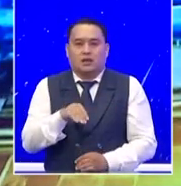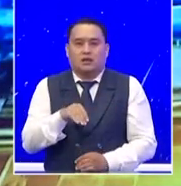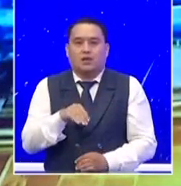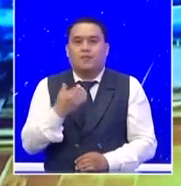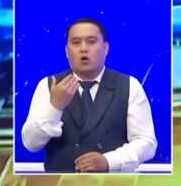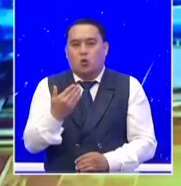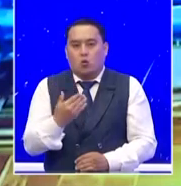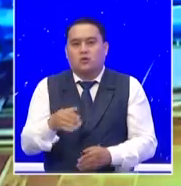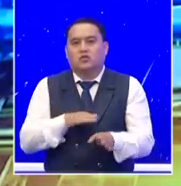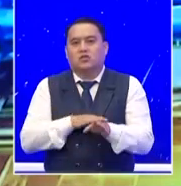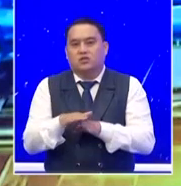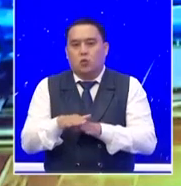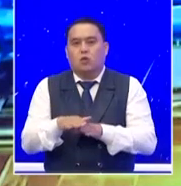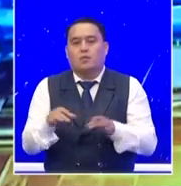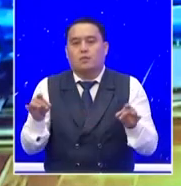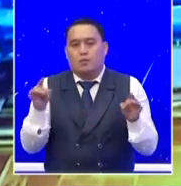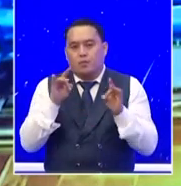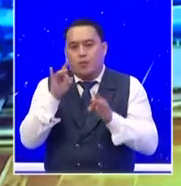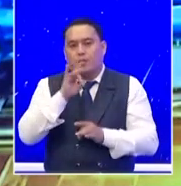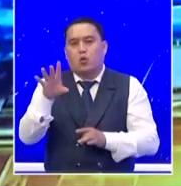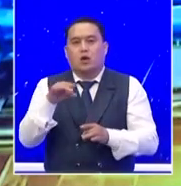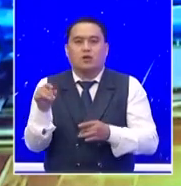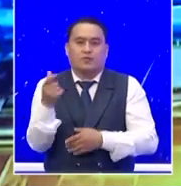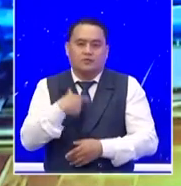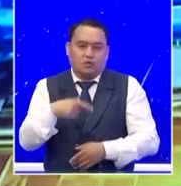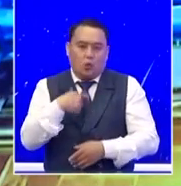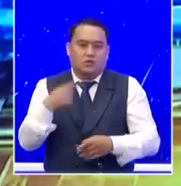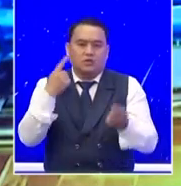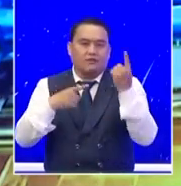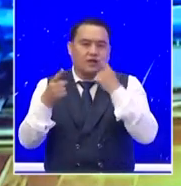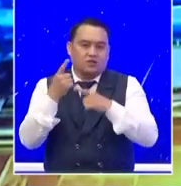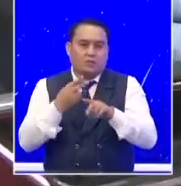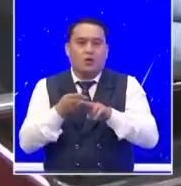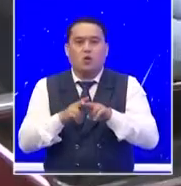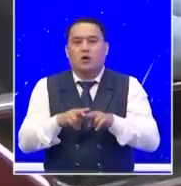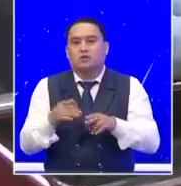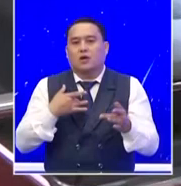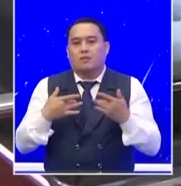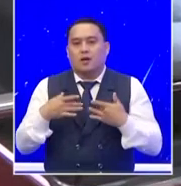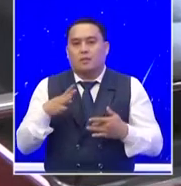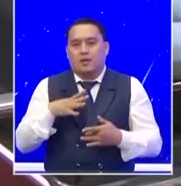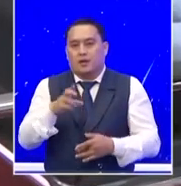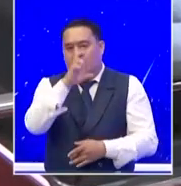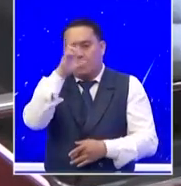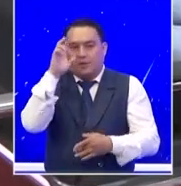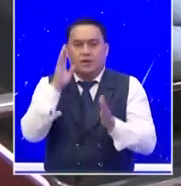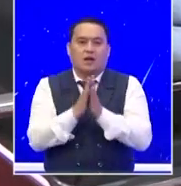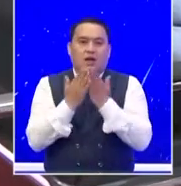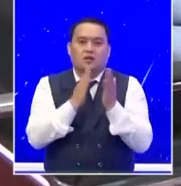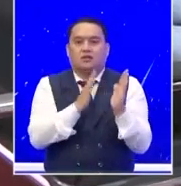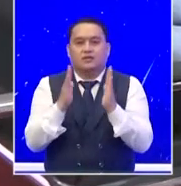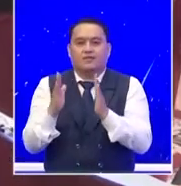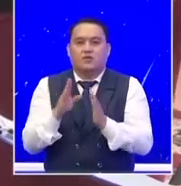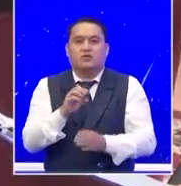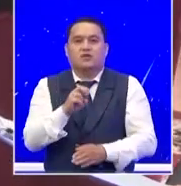Кудайбергеновы, которые исполнили популярные композиции собственного сочинения. Сценой для артистов стала региональная библиотека